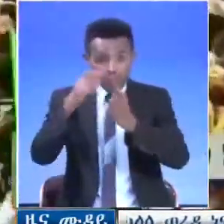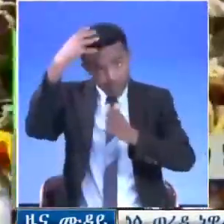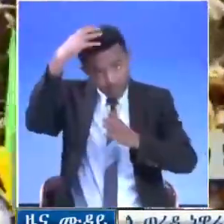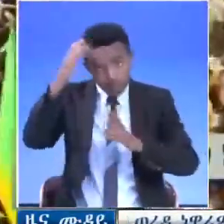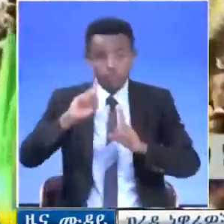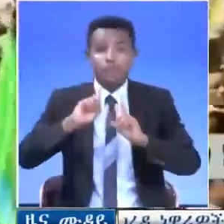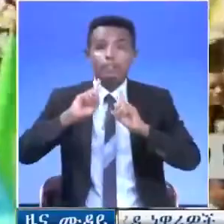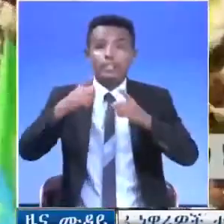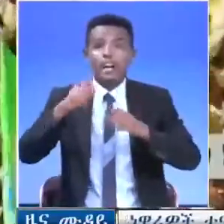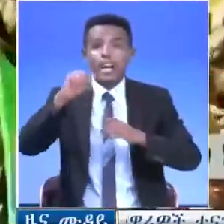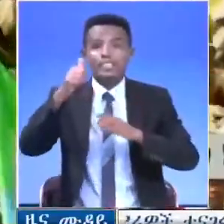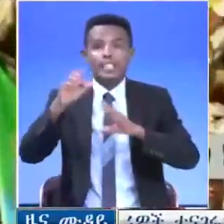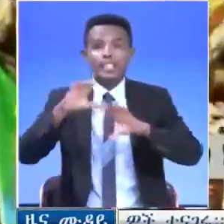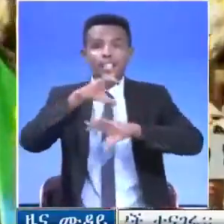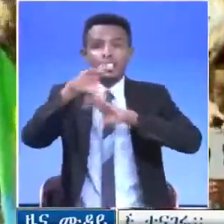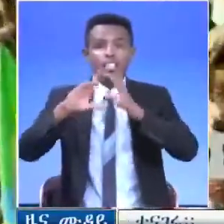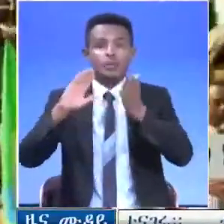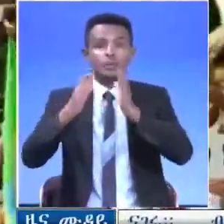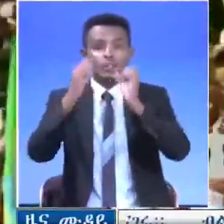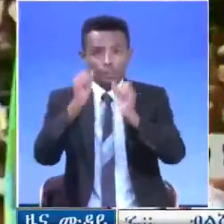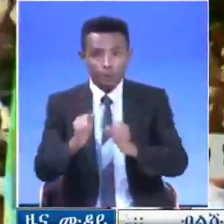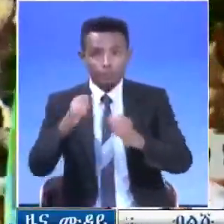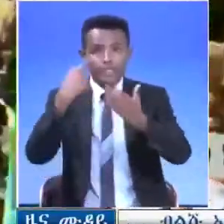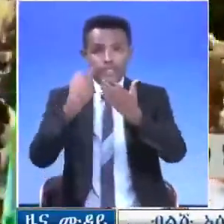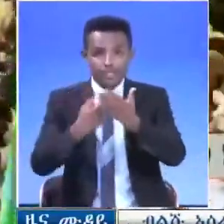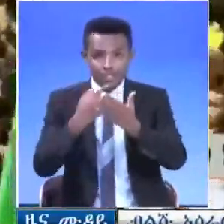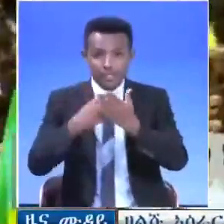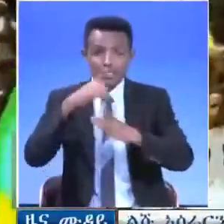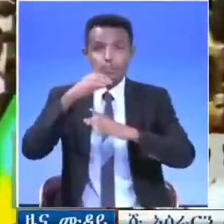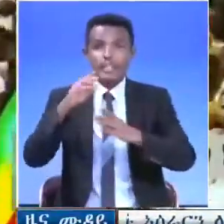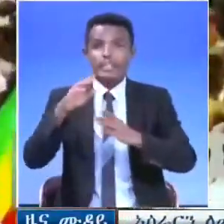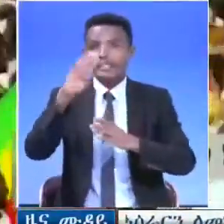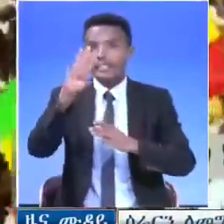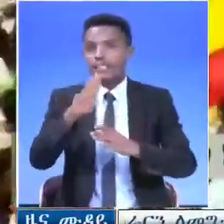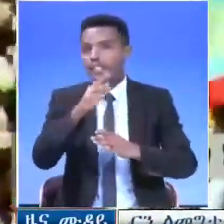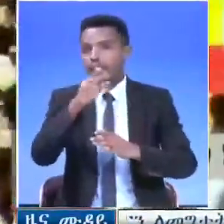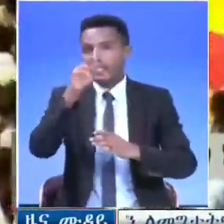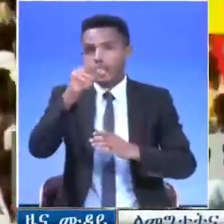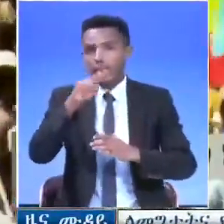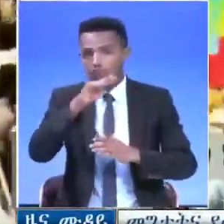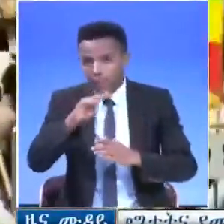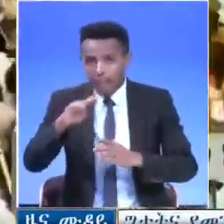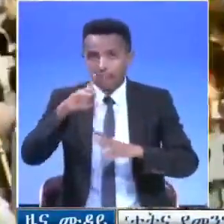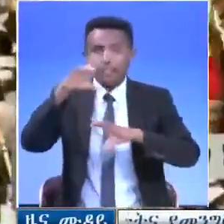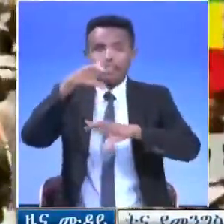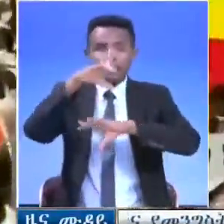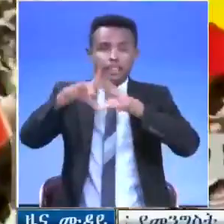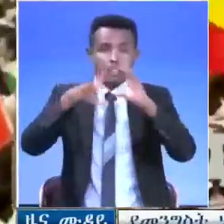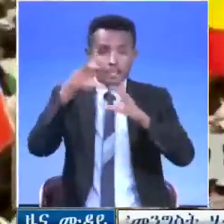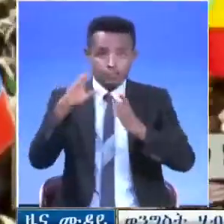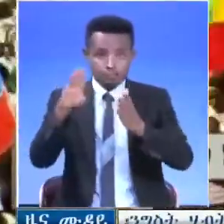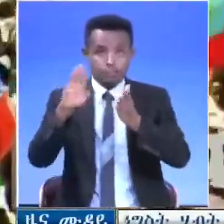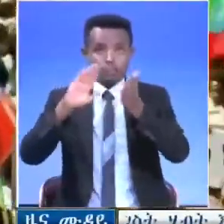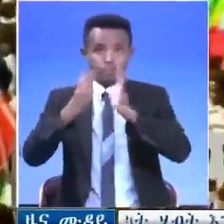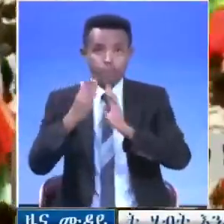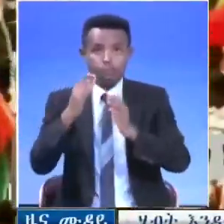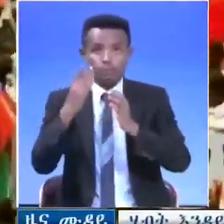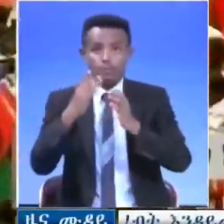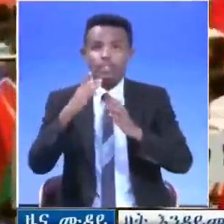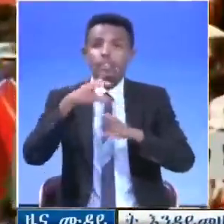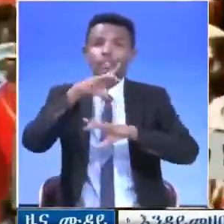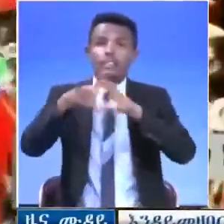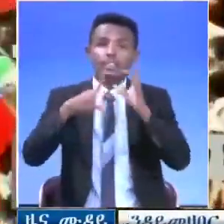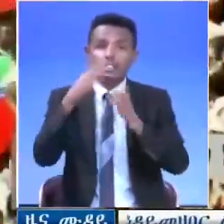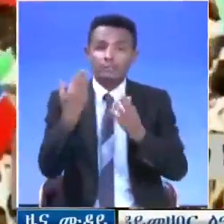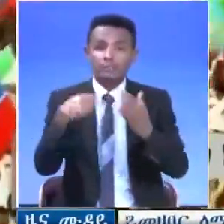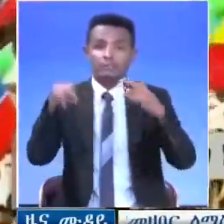ክልል 10ኛ ክልል ሊሆን ችሏል። በመሆኑም የሲዳማ ክልል የመንግስት ምስረታ ስነ ስርዓት ተከብሯል። በስነ ስርዓቱ ላይ የፌዴሬሽን ምክር ቤት አፈ